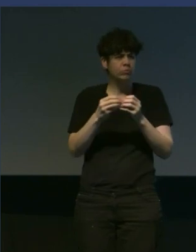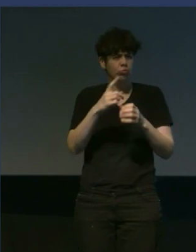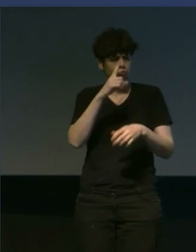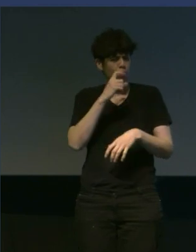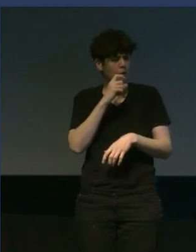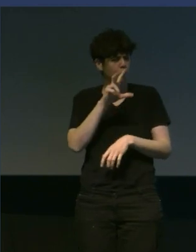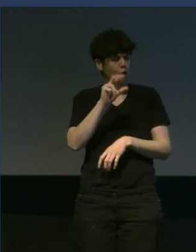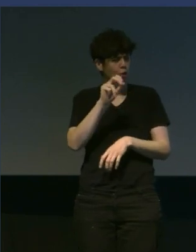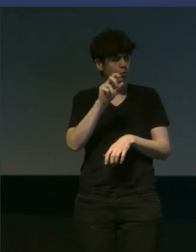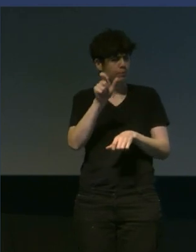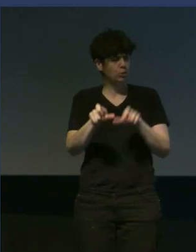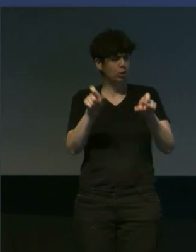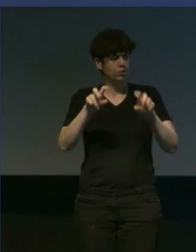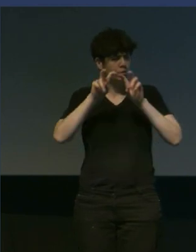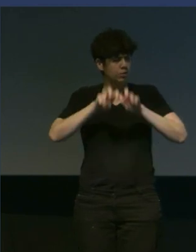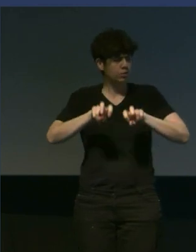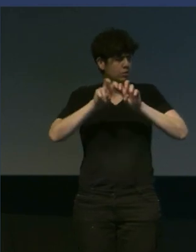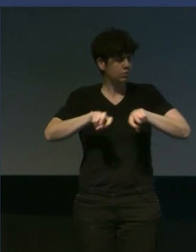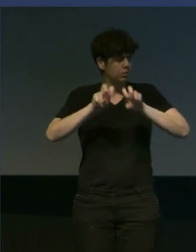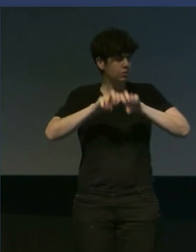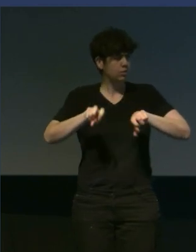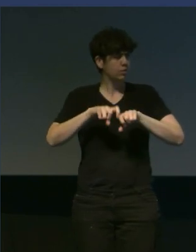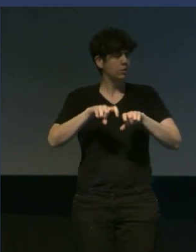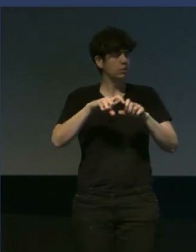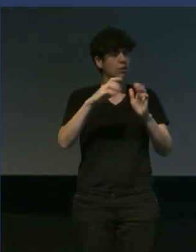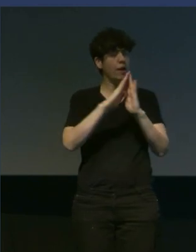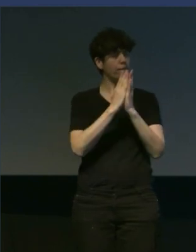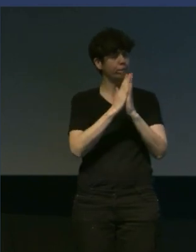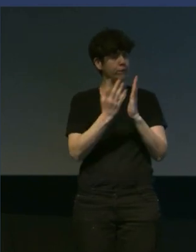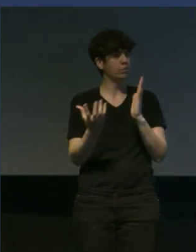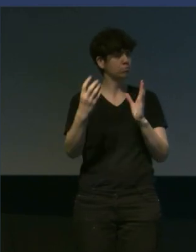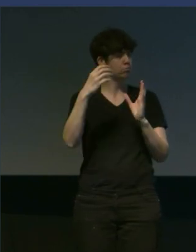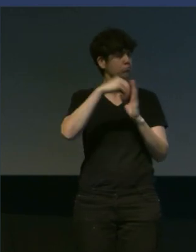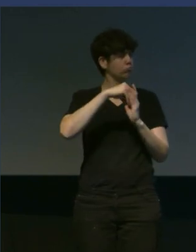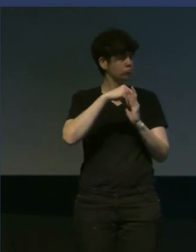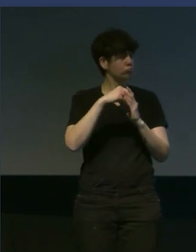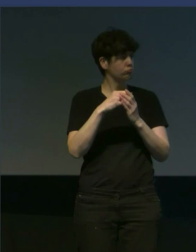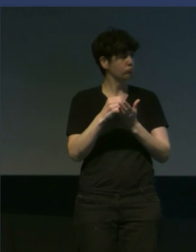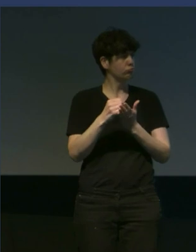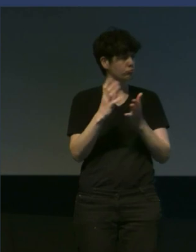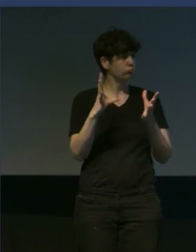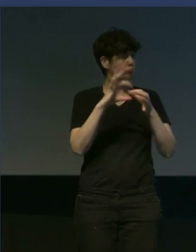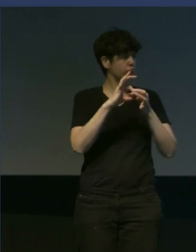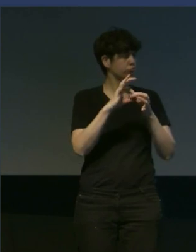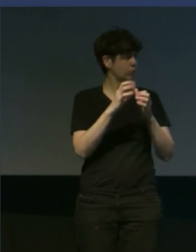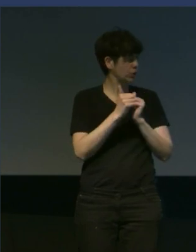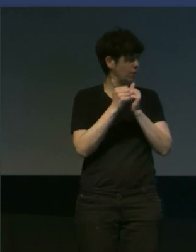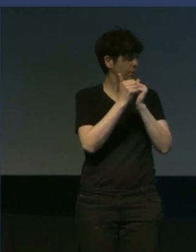chercheurs, c'est ça, qui ont Oui. participé à la rédaction de ce livre. Comment ça a été déjà alors